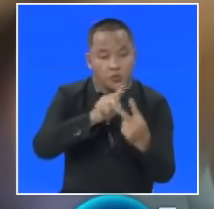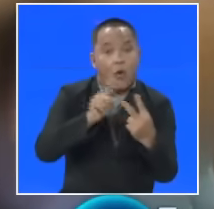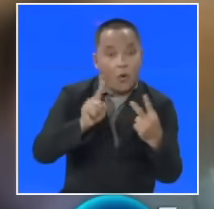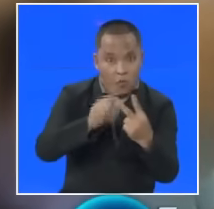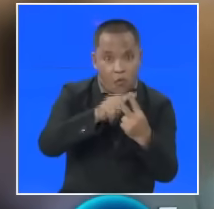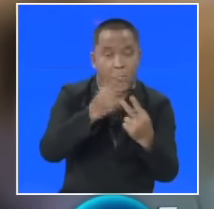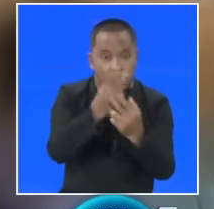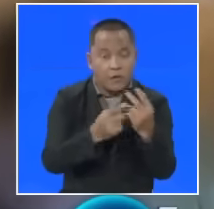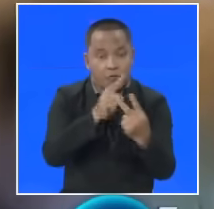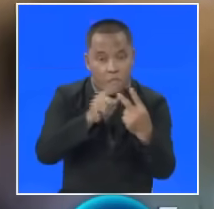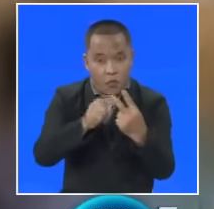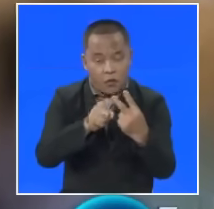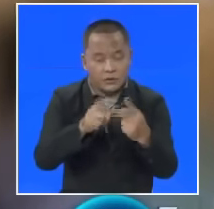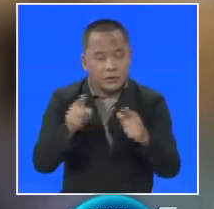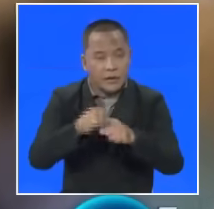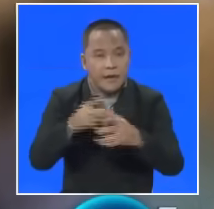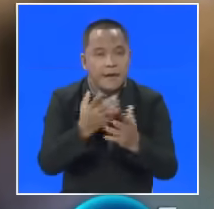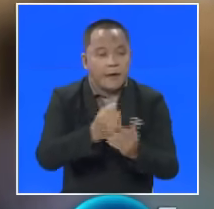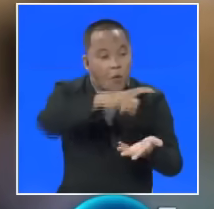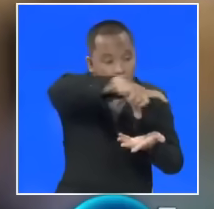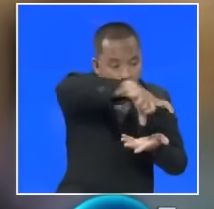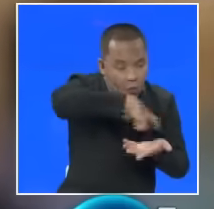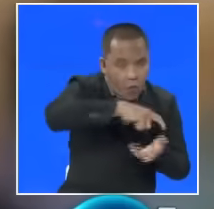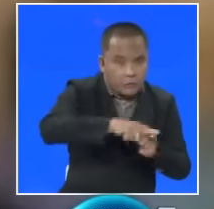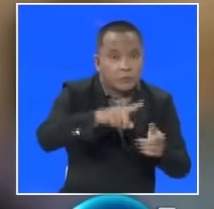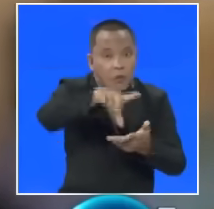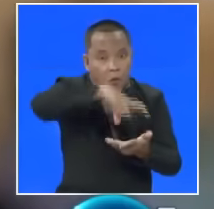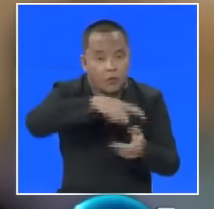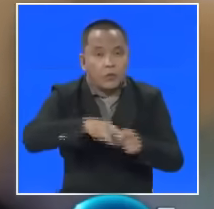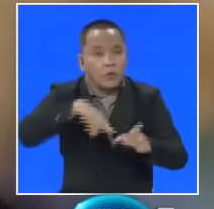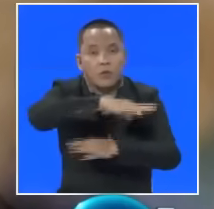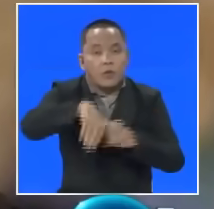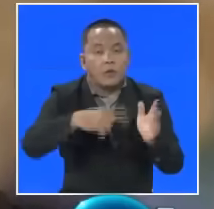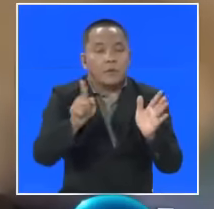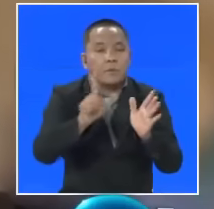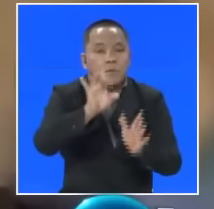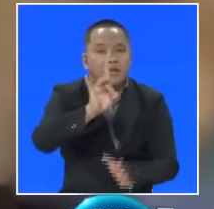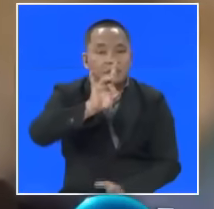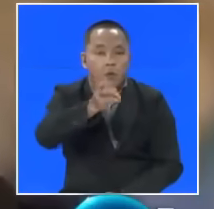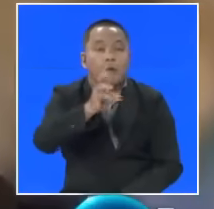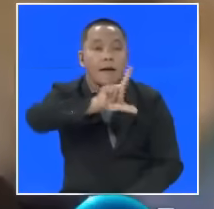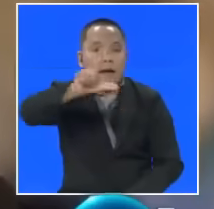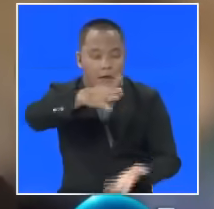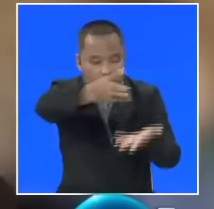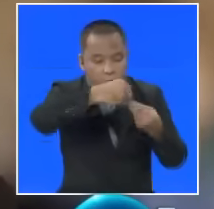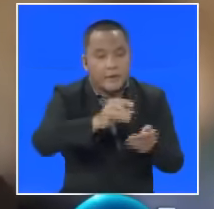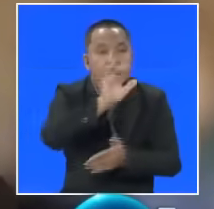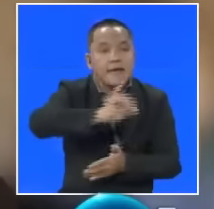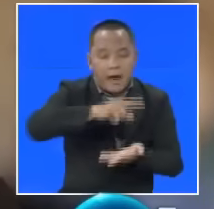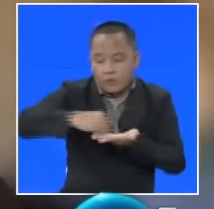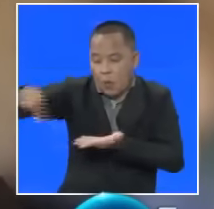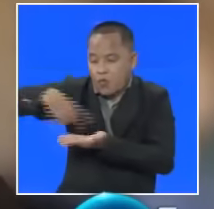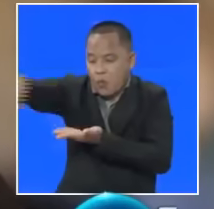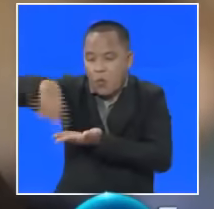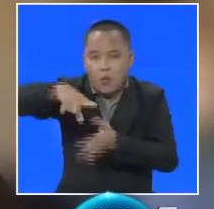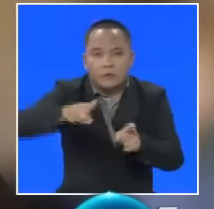กรคู่นี้นี่แหละค่ะมีการรับโอนเงินจากรัชยารวมทั้งหมด86ล้านบาทก่อนโอนให้กับเครือญาติและญาติพี่น้